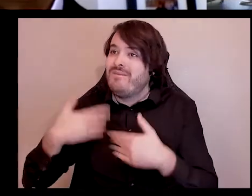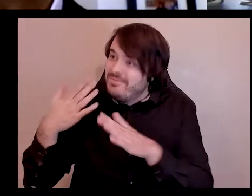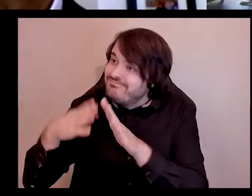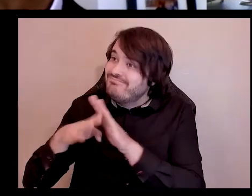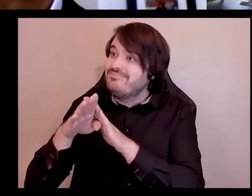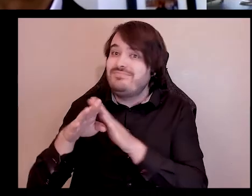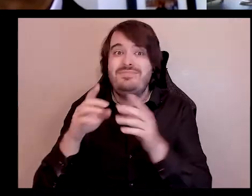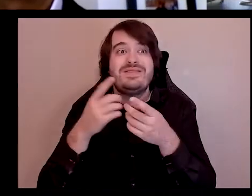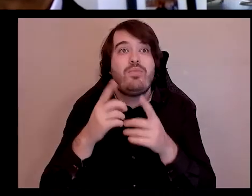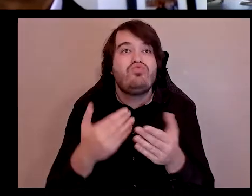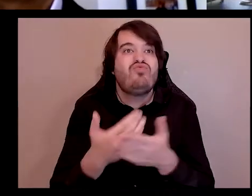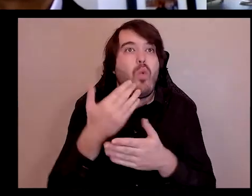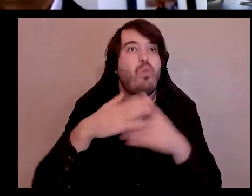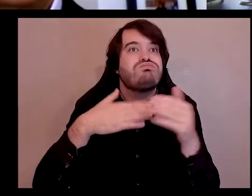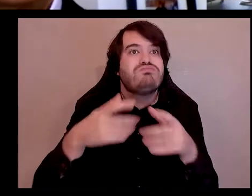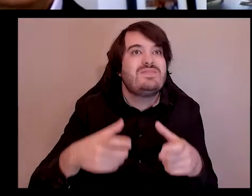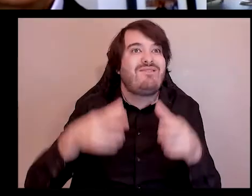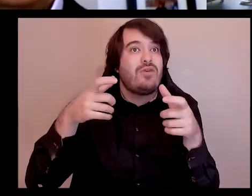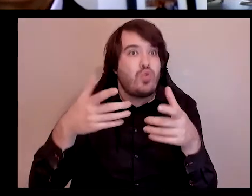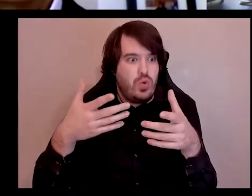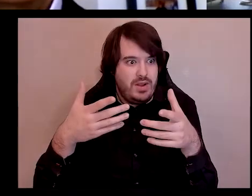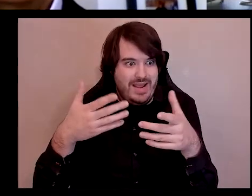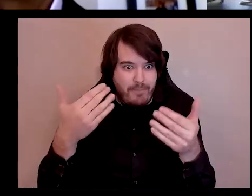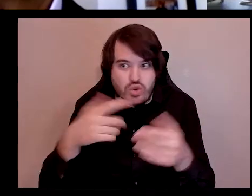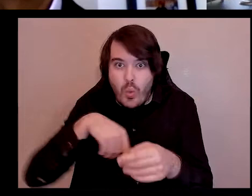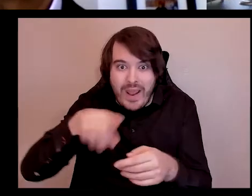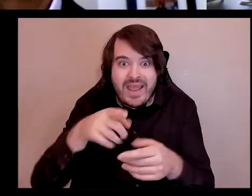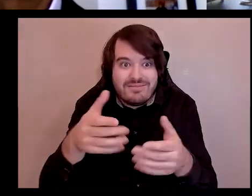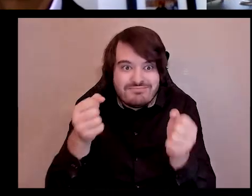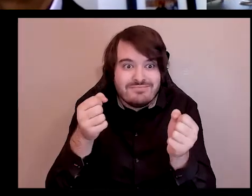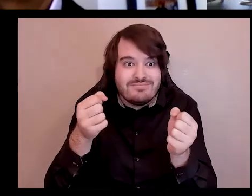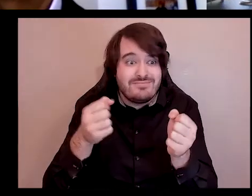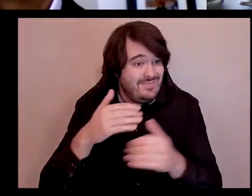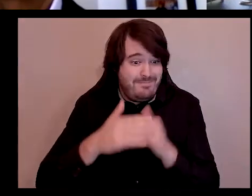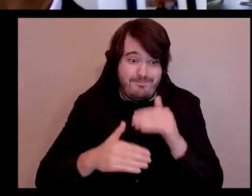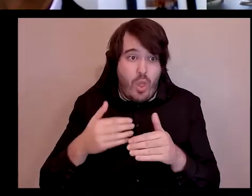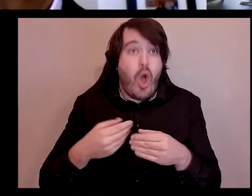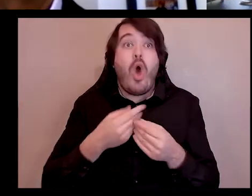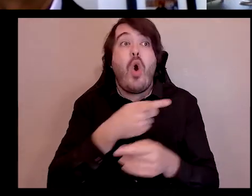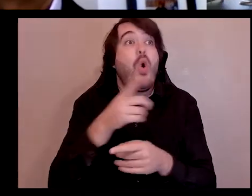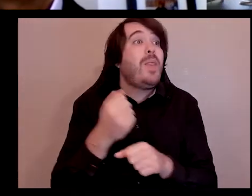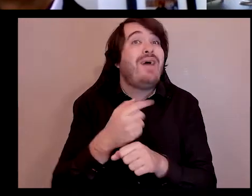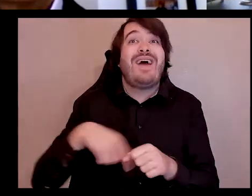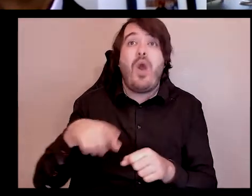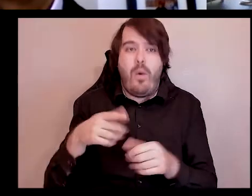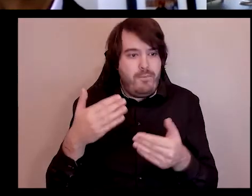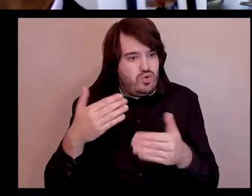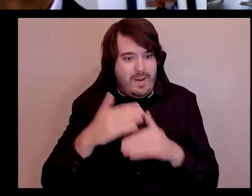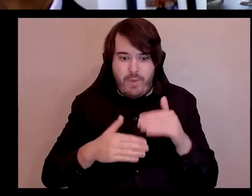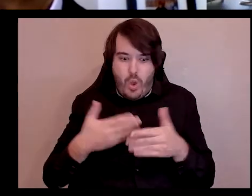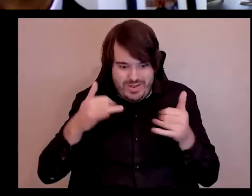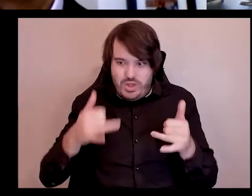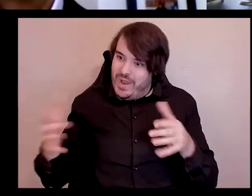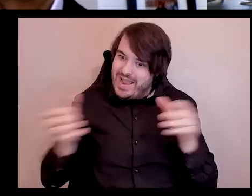pour occuper les postes qui sont disponibles sur le territoire. Et c'est la prospérité de nos entreprises, de notre milieu de vie, la